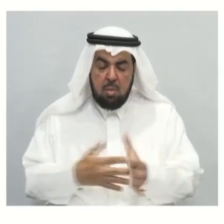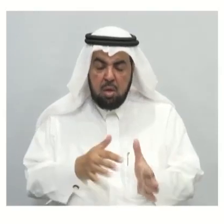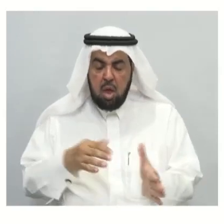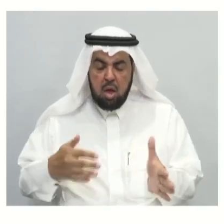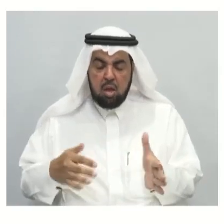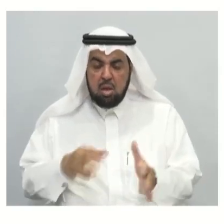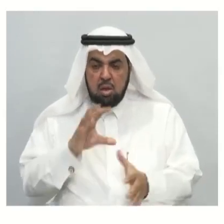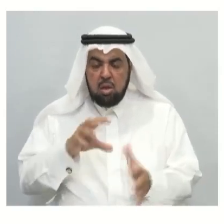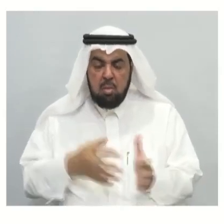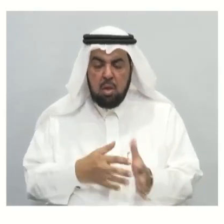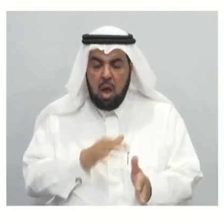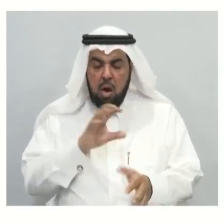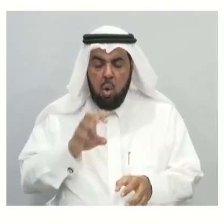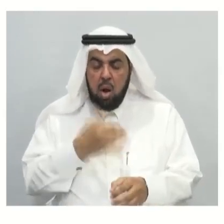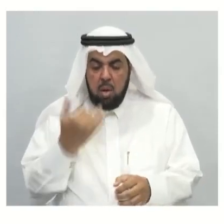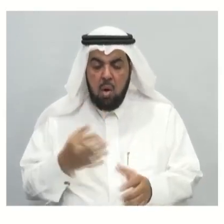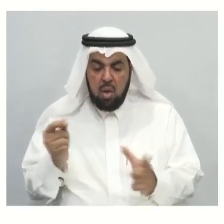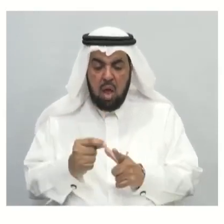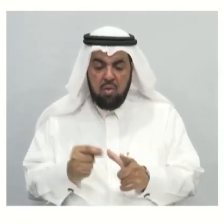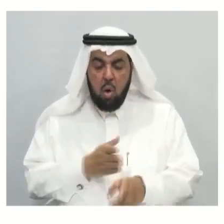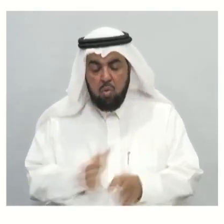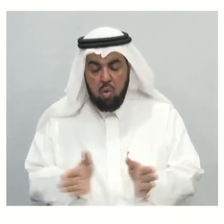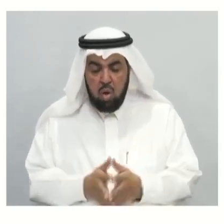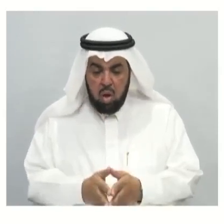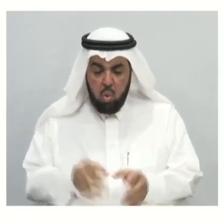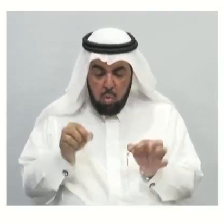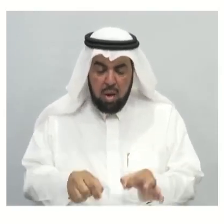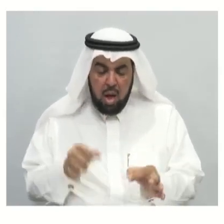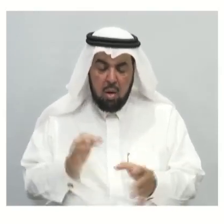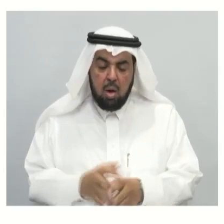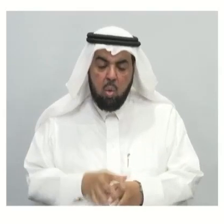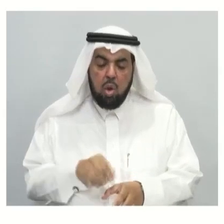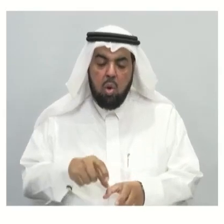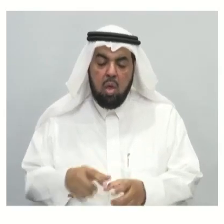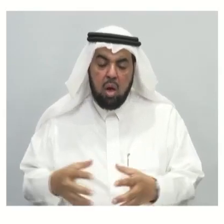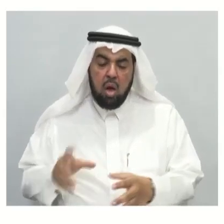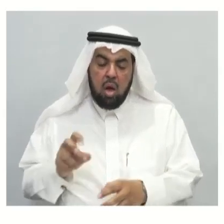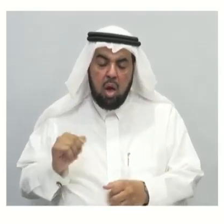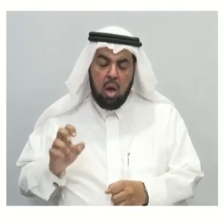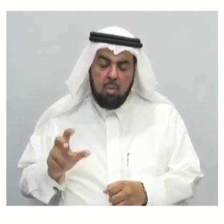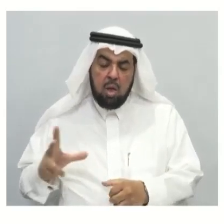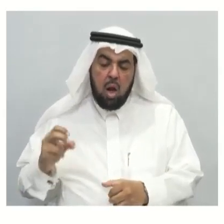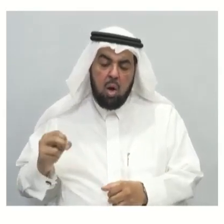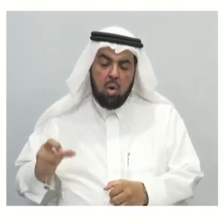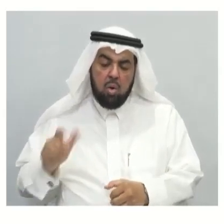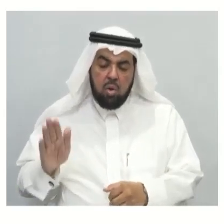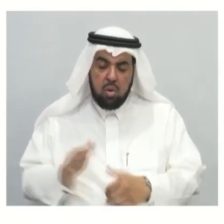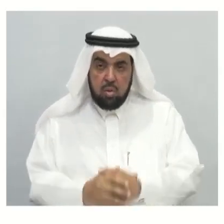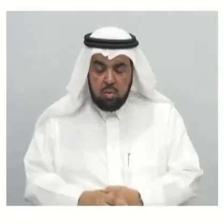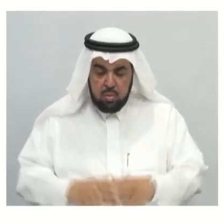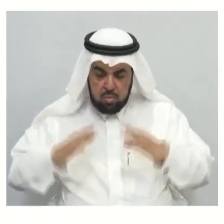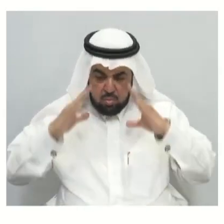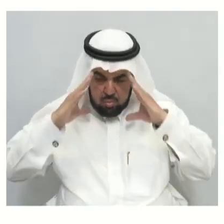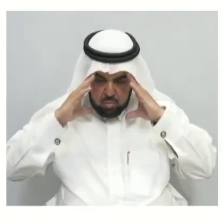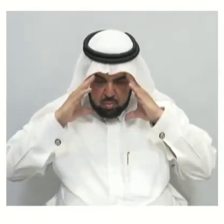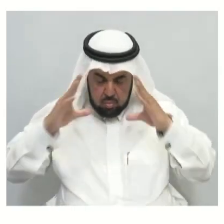الدول العربيه واهدافها وفروعها ومقرها والدول الاعضاء فيها وايضا قمه القدس